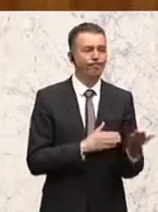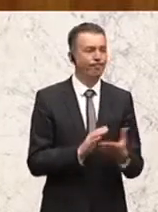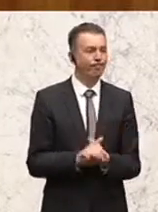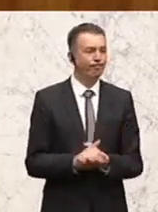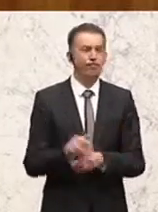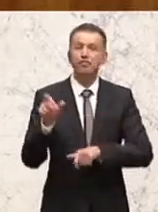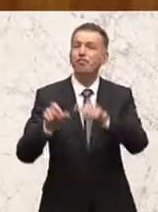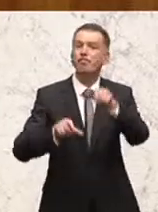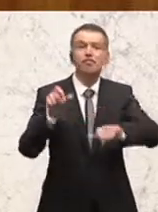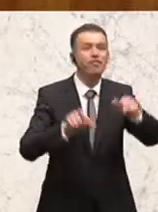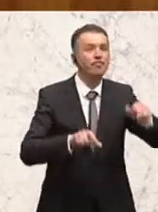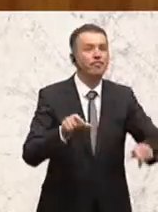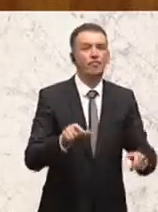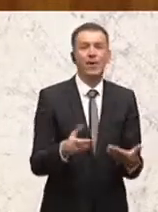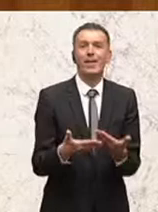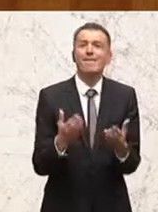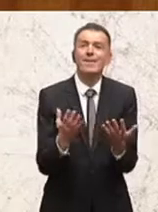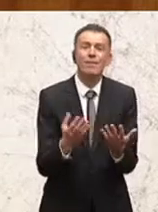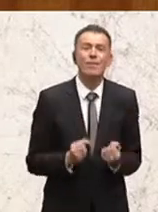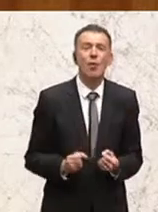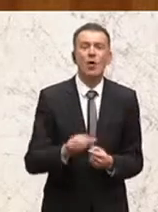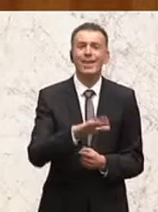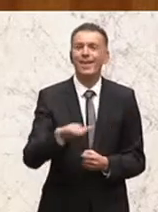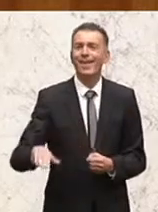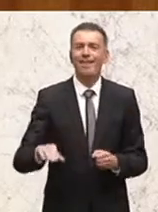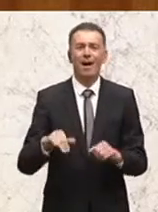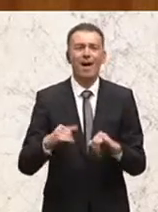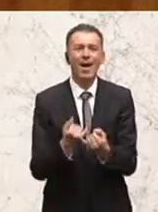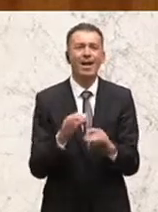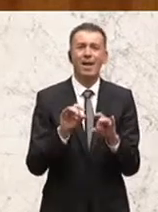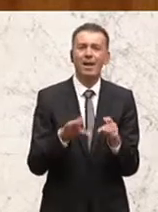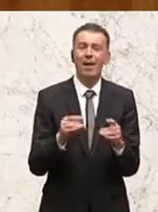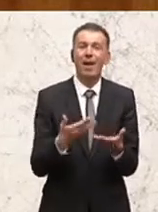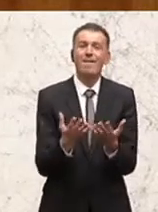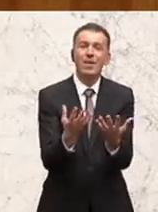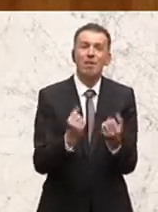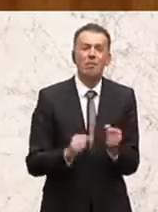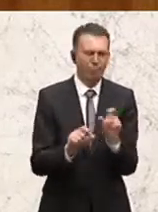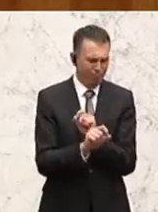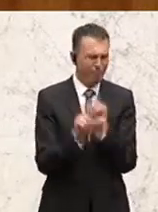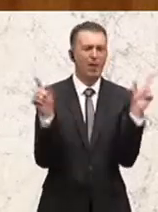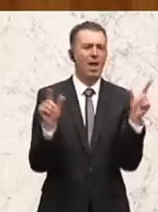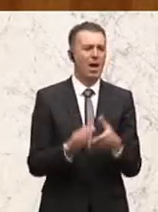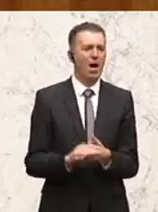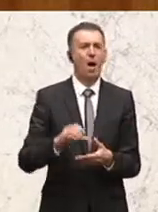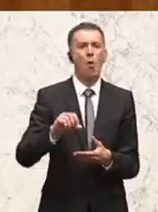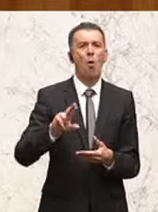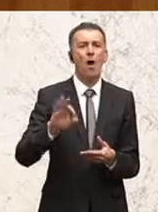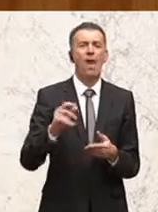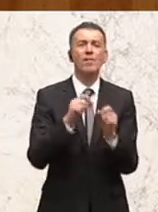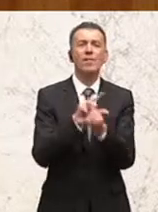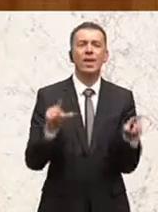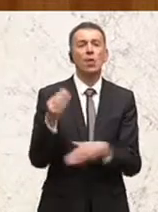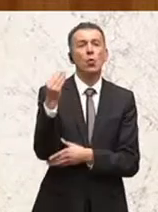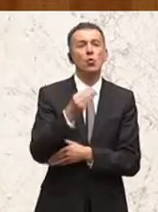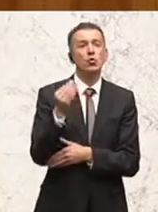Leute wollen, was die Eltern, Kinder und Lehrerinnen wollen, ist klar. Die ORF-Sendung Schule fürs